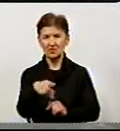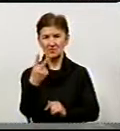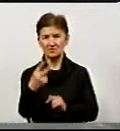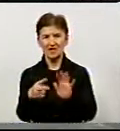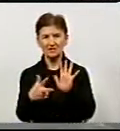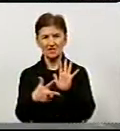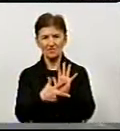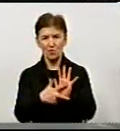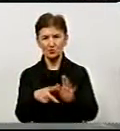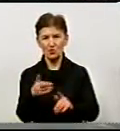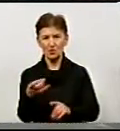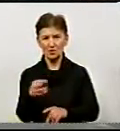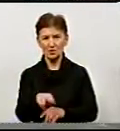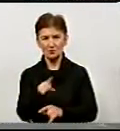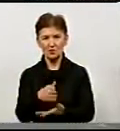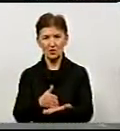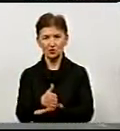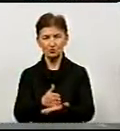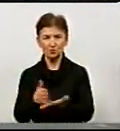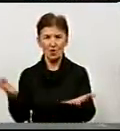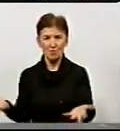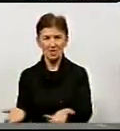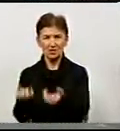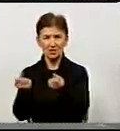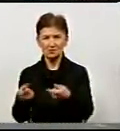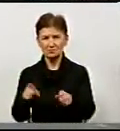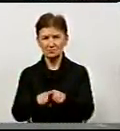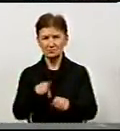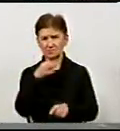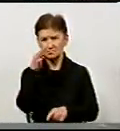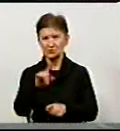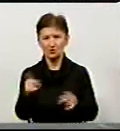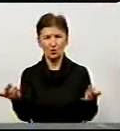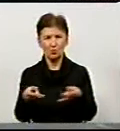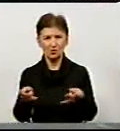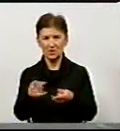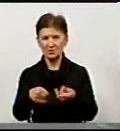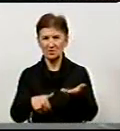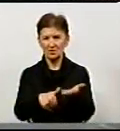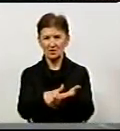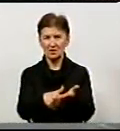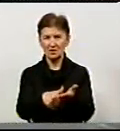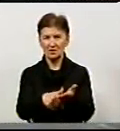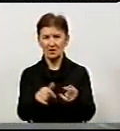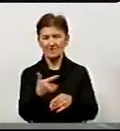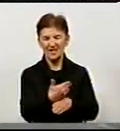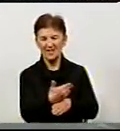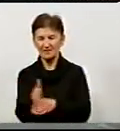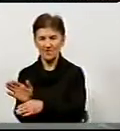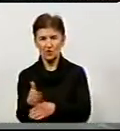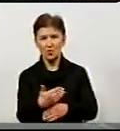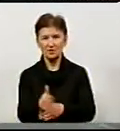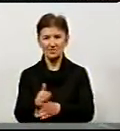о 18:37 до служби порятунку надійшло повідомлення про те, що потрібна допомога по відкриванню вхідних дверей квартири